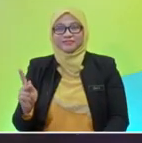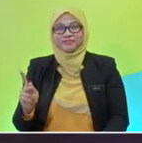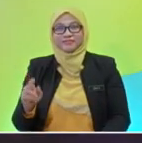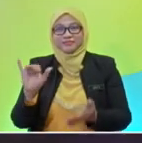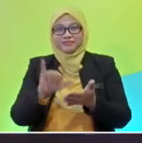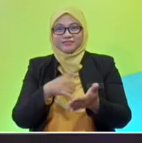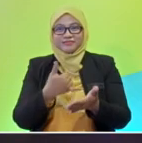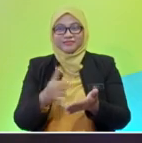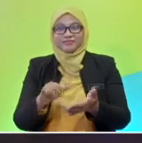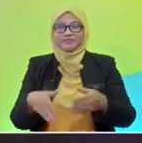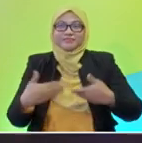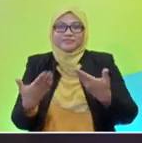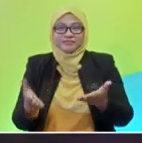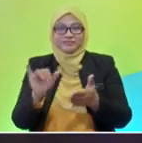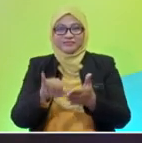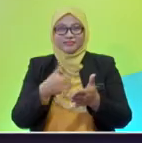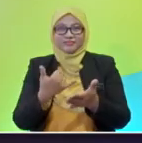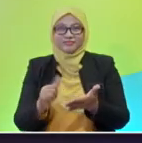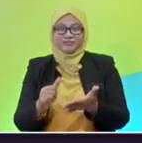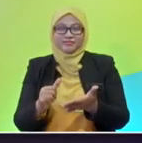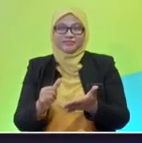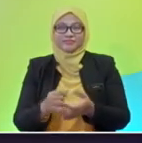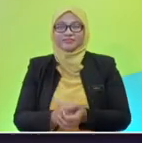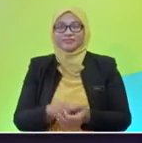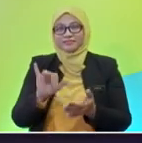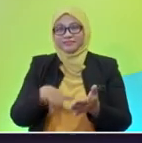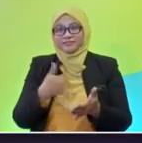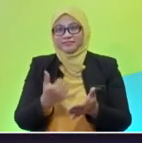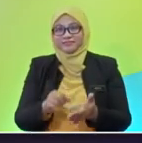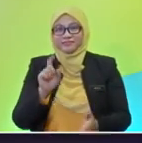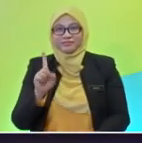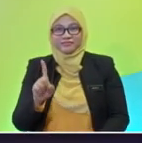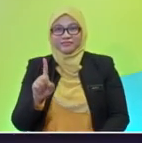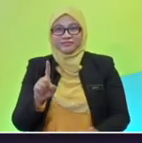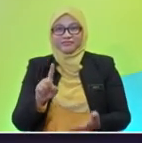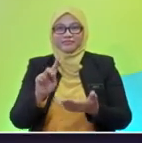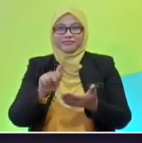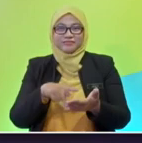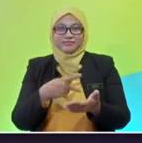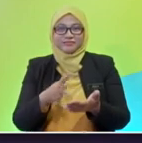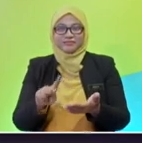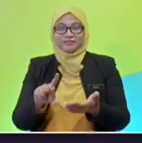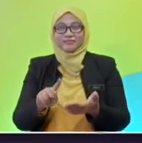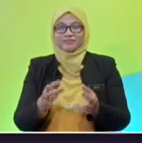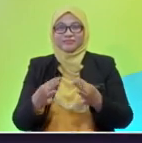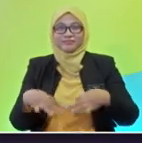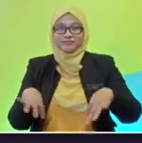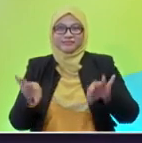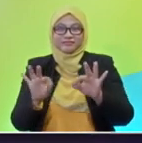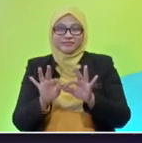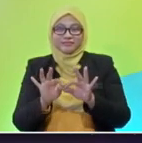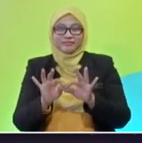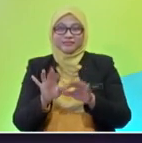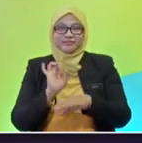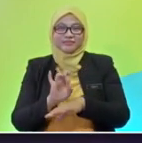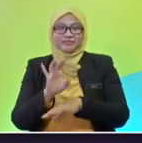Bagaimana syair itu, Cikgu? Syair ini adalah satu puisi yang menerangkan tentang cerita ataupun